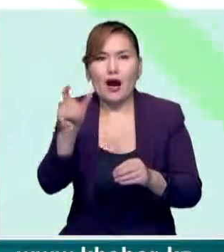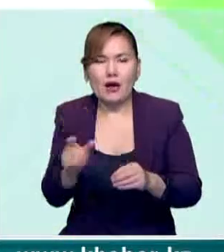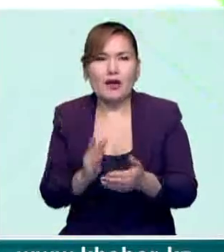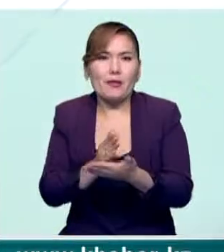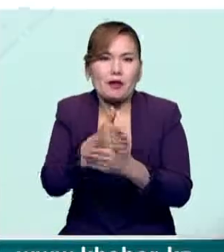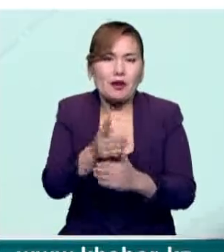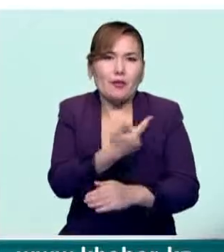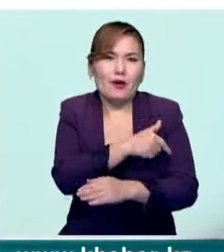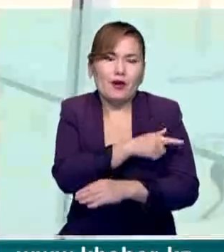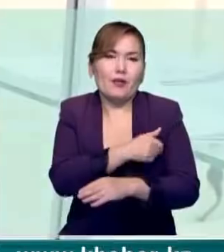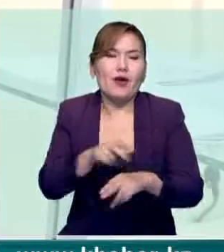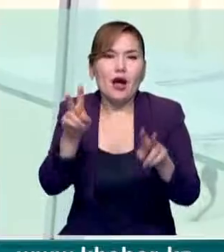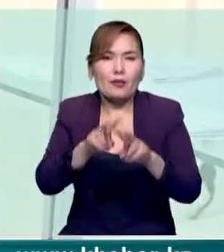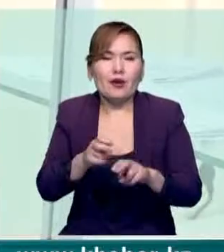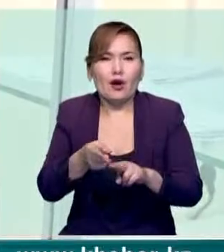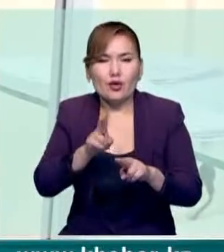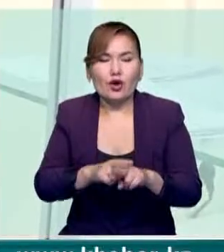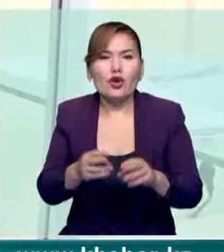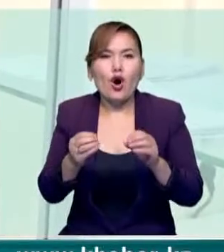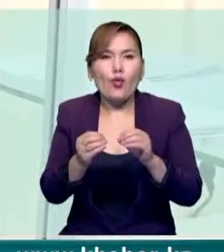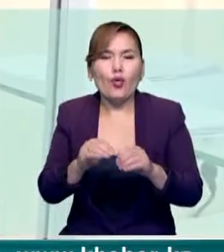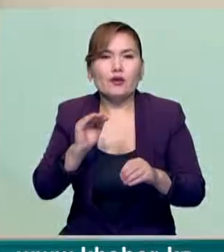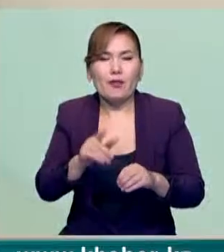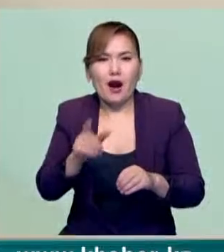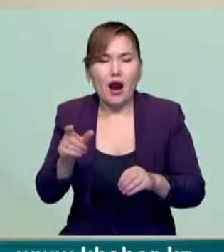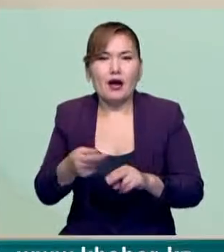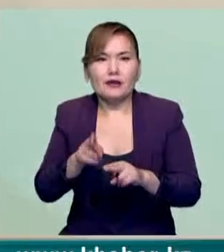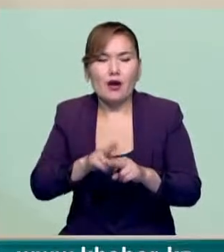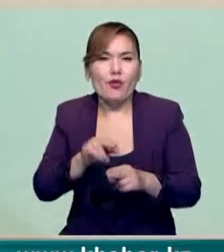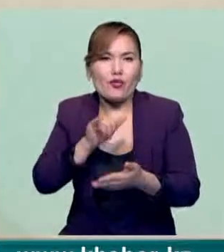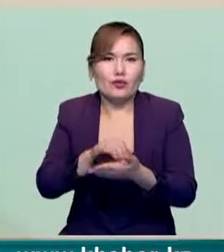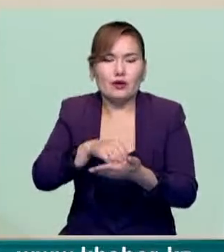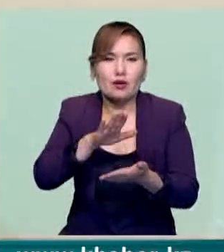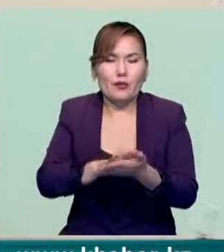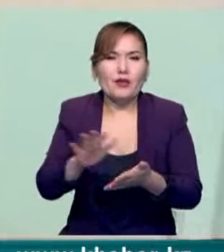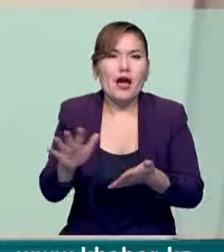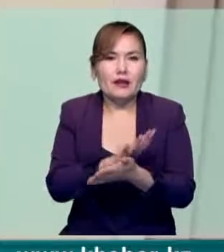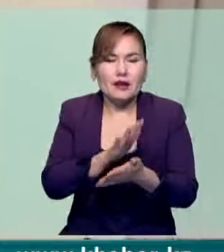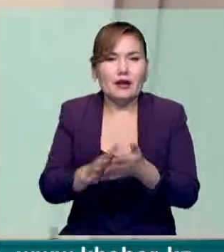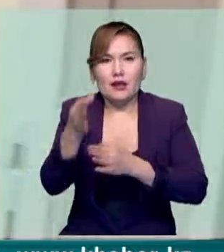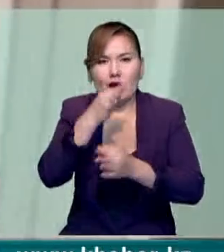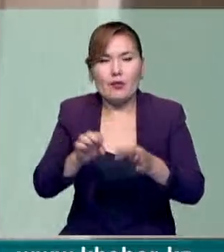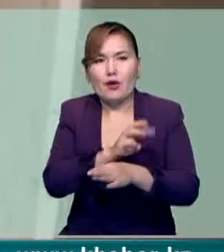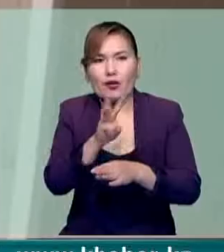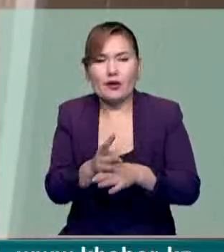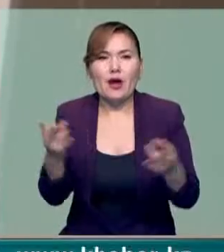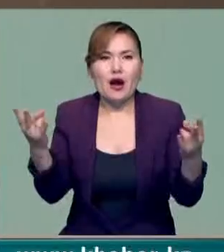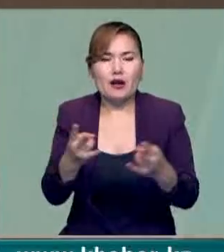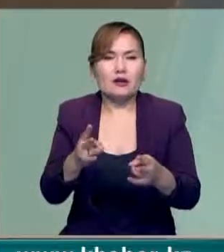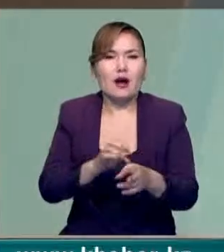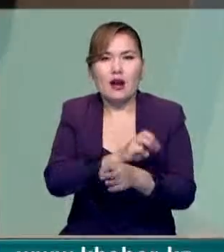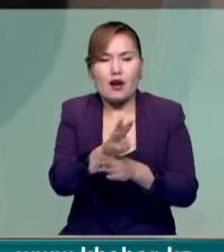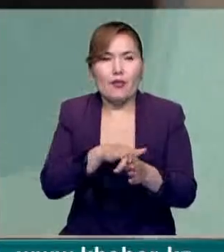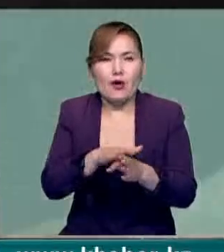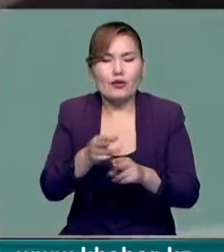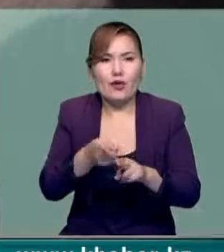көрсету аумағындағы 70 мың адамның 10 мыңы диспансерлік есепте тұр. Сәйкесінше тегін дәрі-дәрмек алуға тиесілі. Қажеттілікті толық қамту үшін